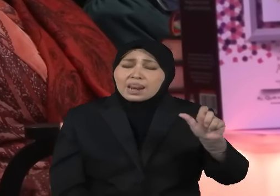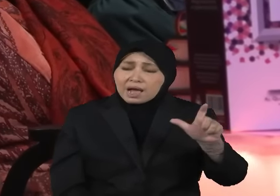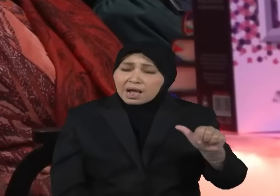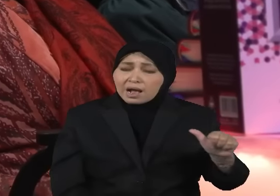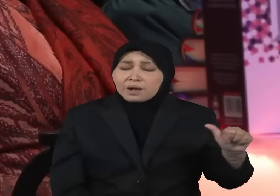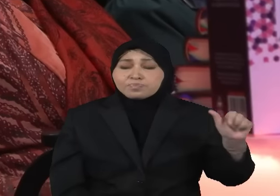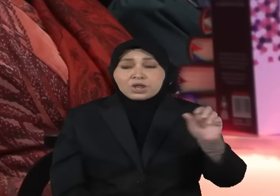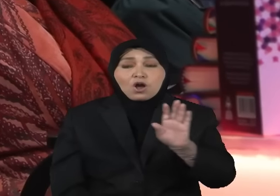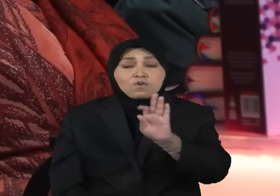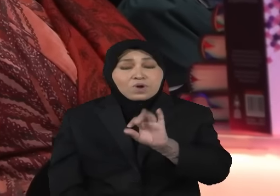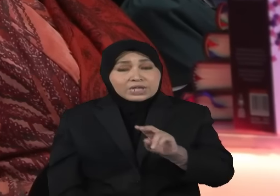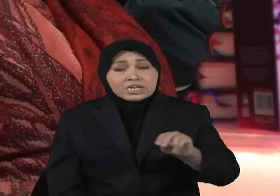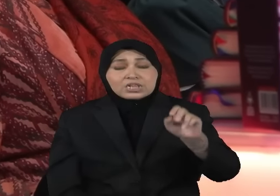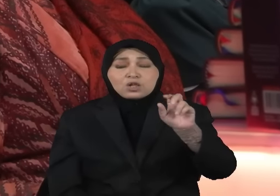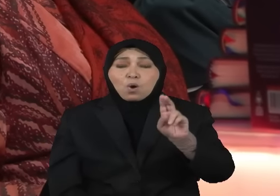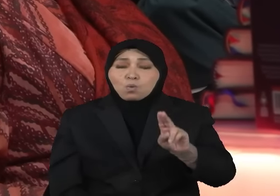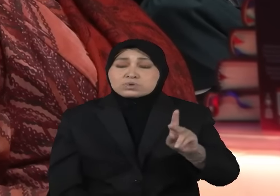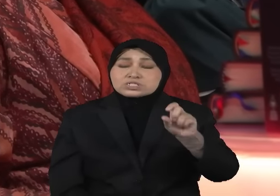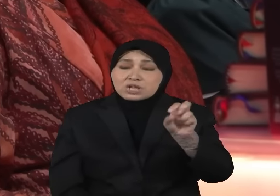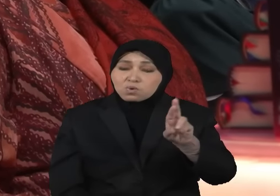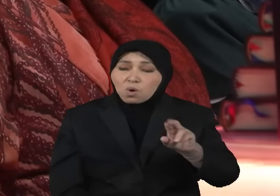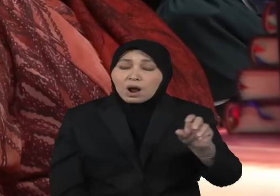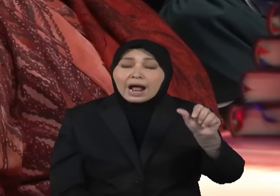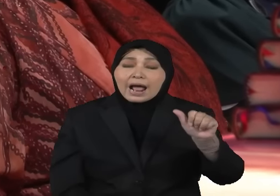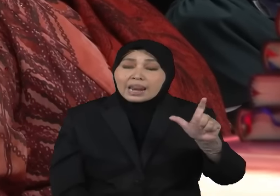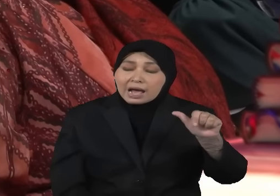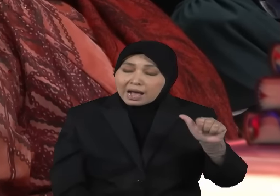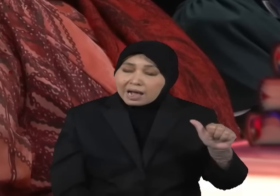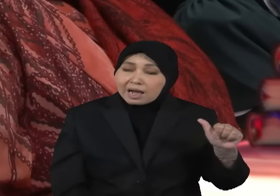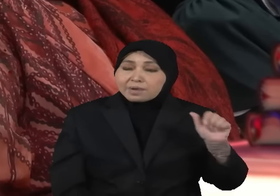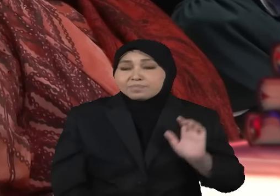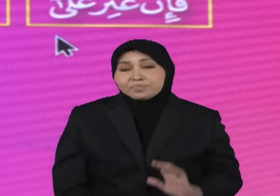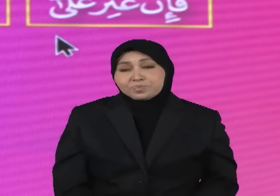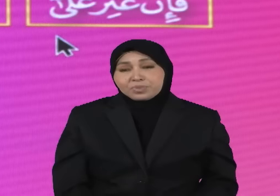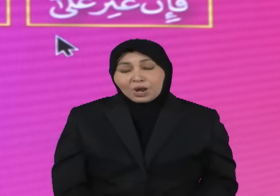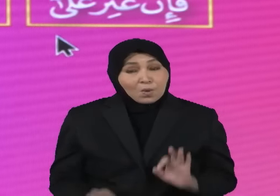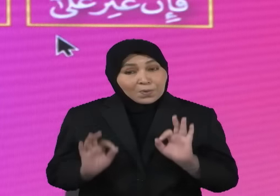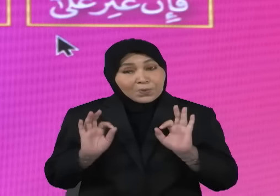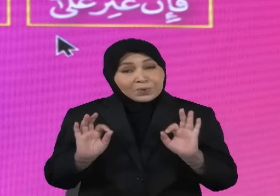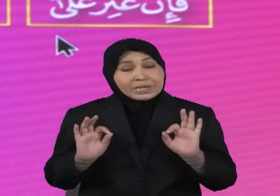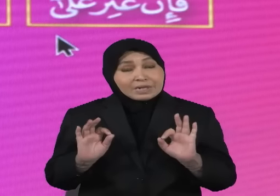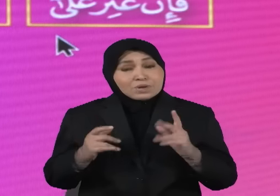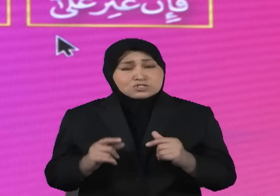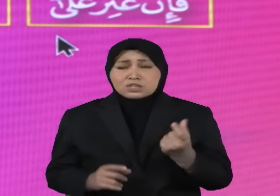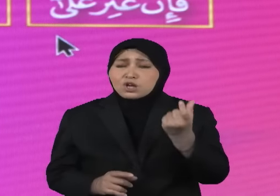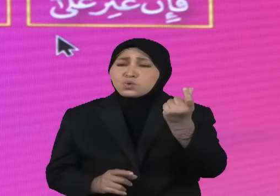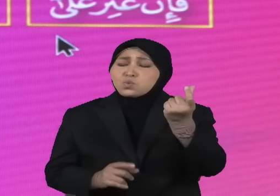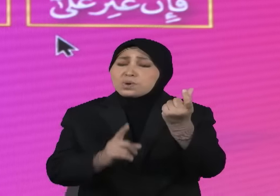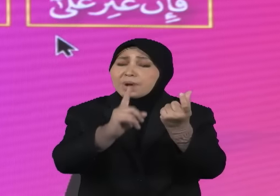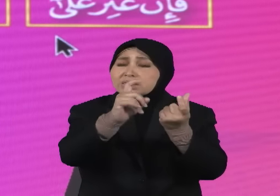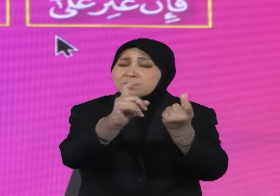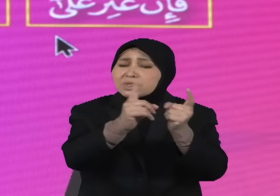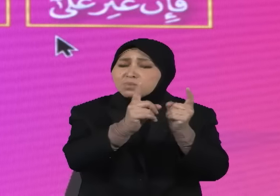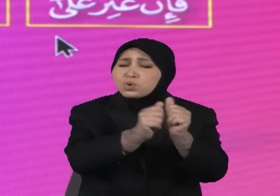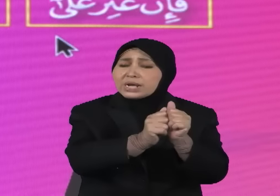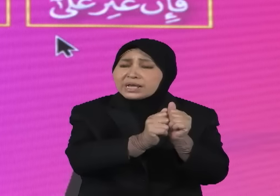Fa'in'uthira'ala. Okey, Lepas tu ada nun mati bertemu dengan ain pula.